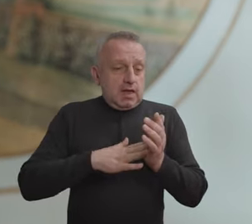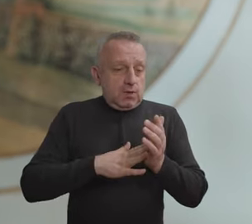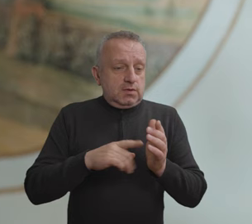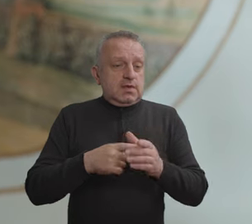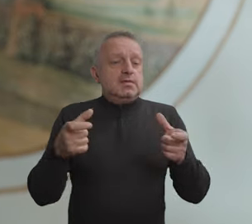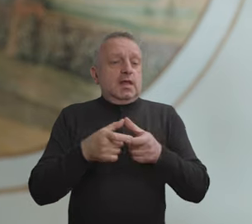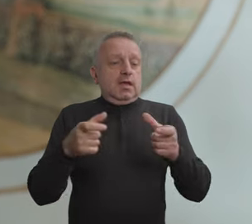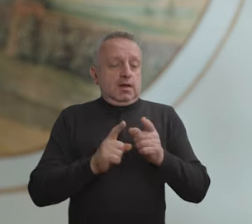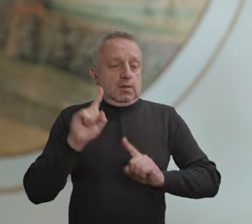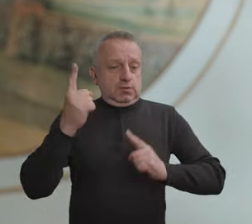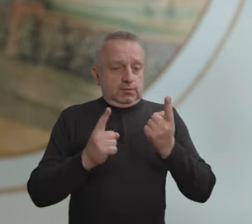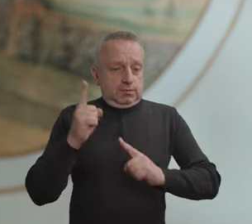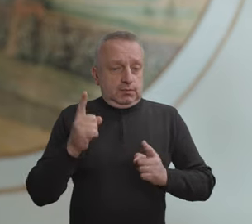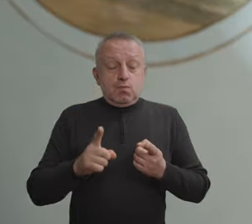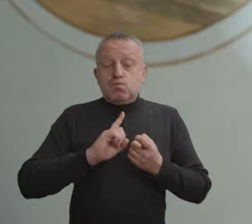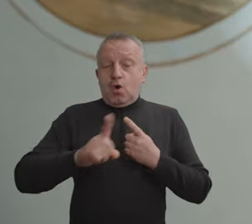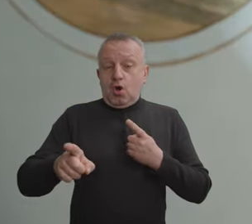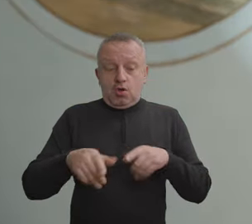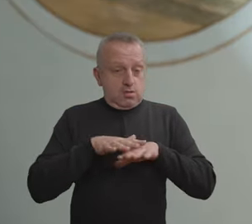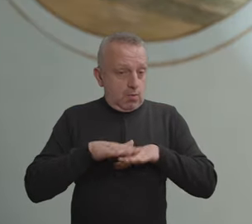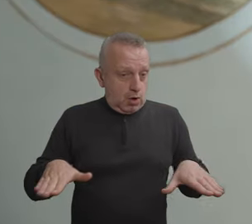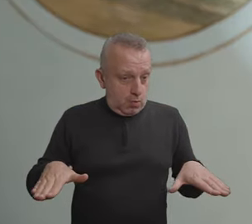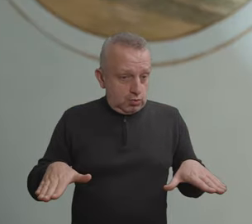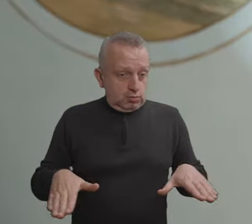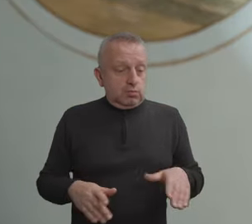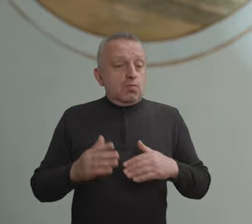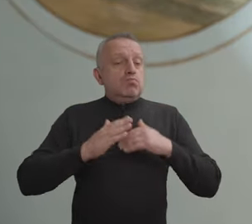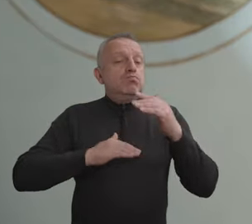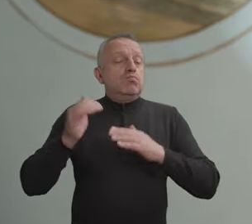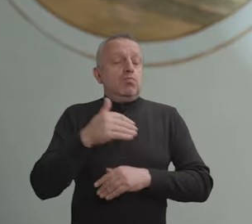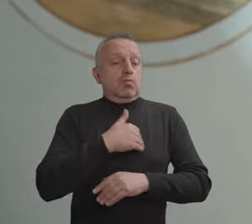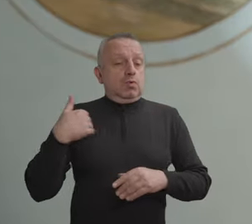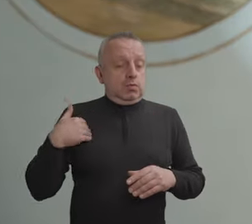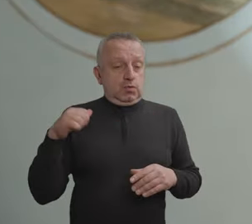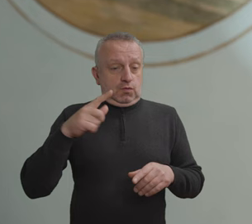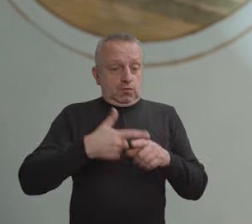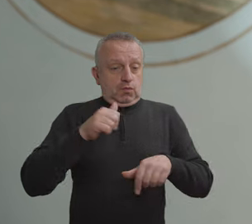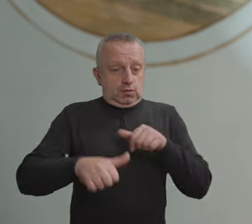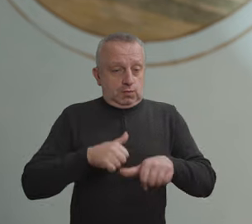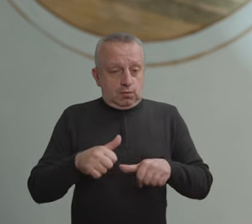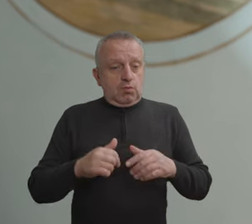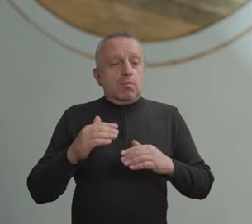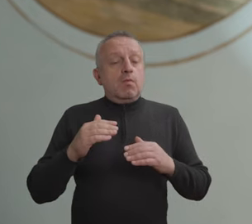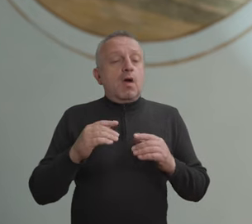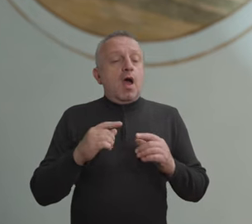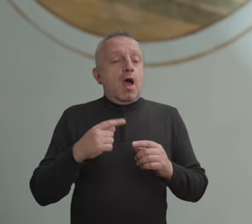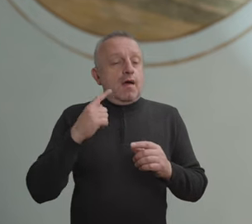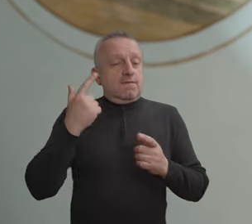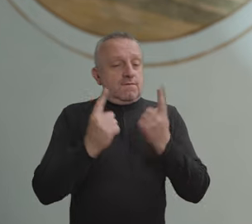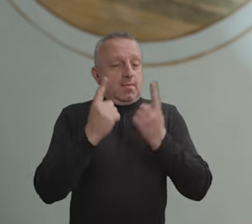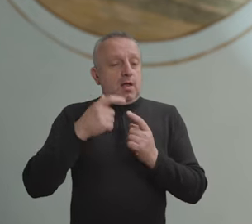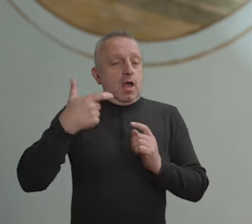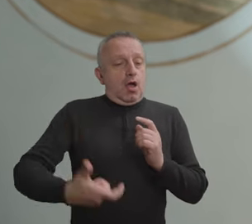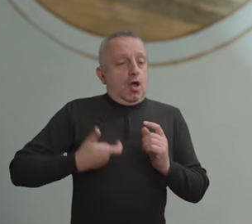jeden z pierwszych warsztatów dla samochodów w Galicji. Po odzyskaniu niepodległości wybudował fabrykę wyrobów gumowych kauczuk w